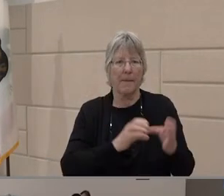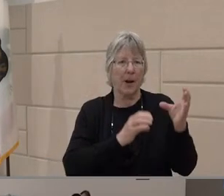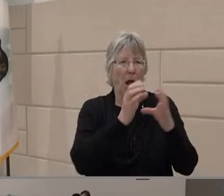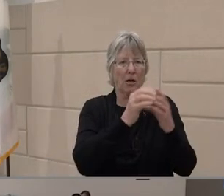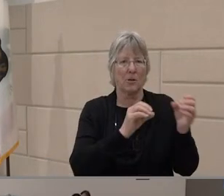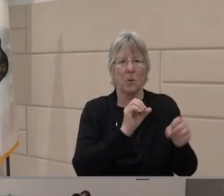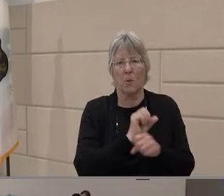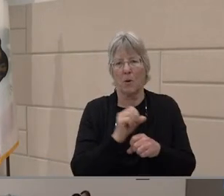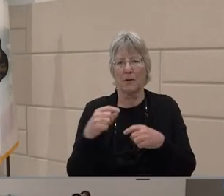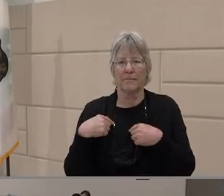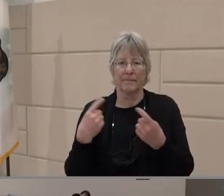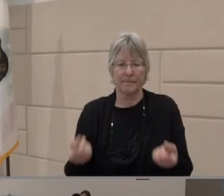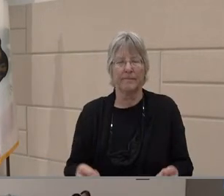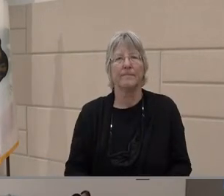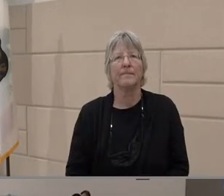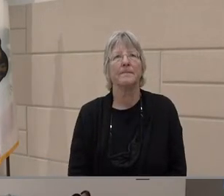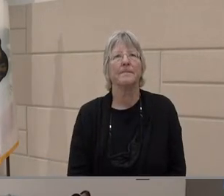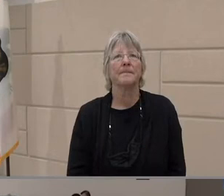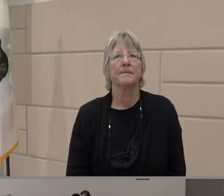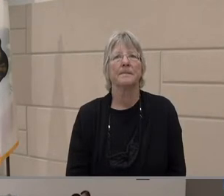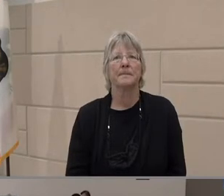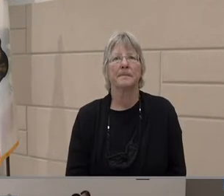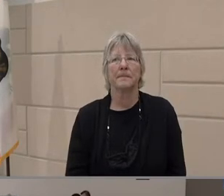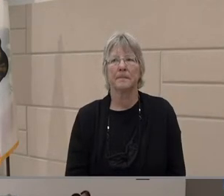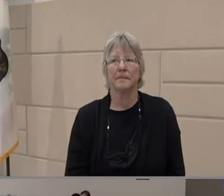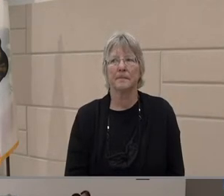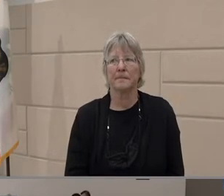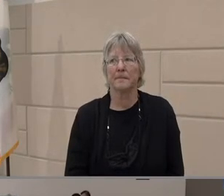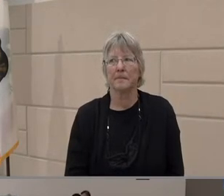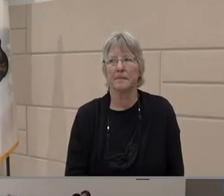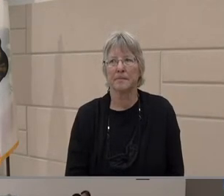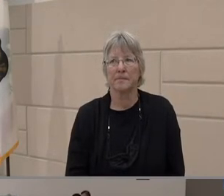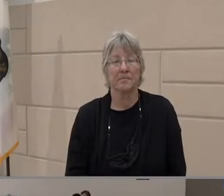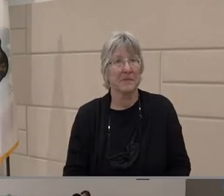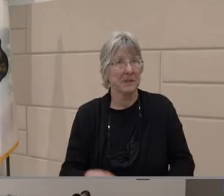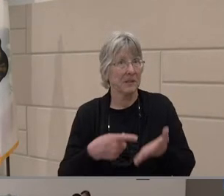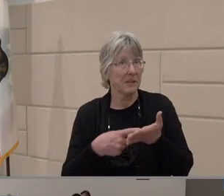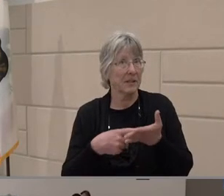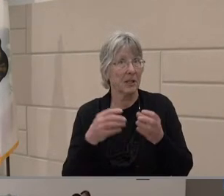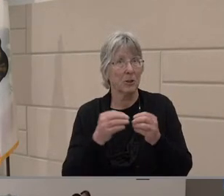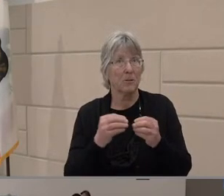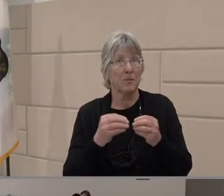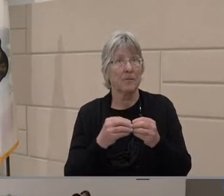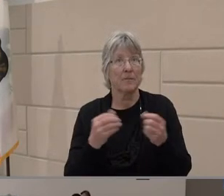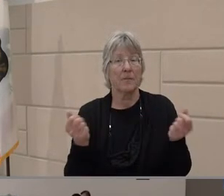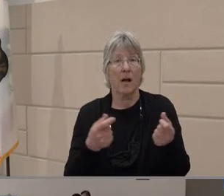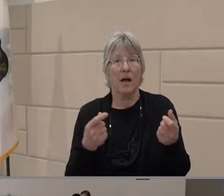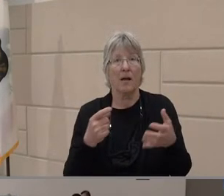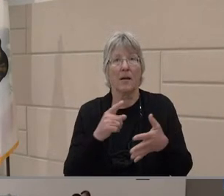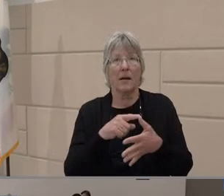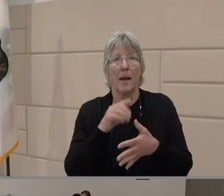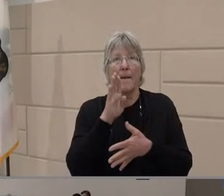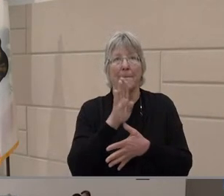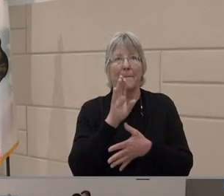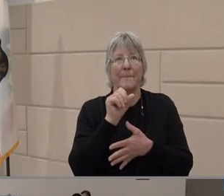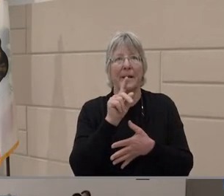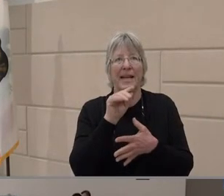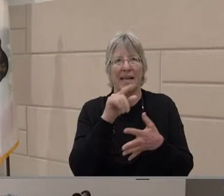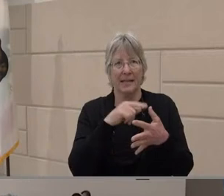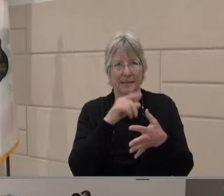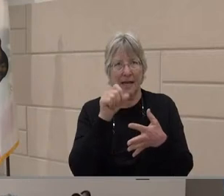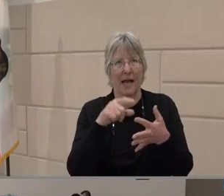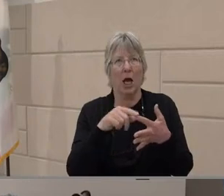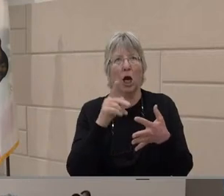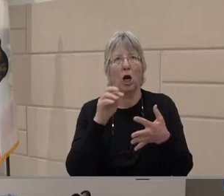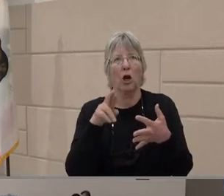គ្រួសាររបស់គាត់ធ្វើការនៅក្នុងក្រសួងមួយមានអ្នកណាចង់និយាយអ្វីបន្ថែមទេទាំងអស់ពេញចិត្តនឹងការ